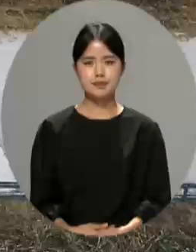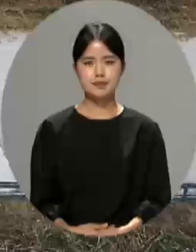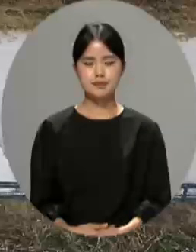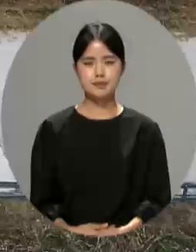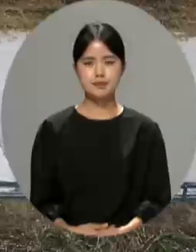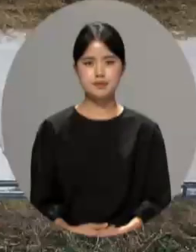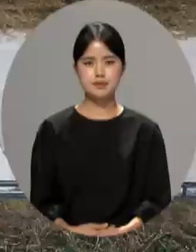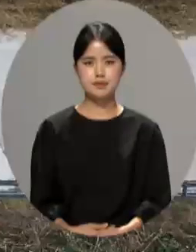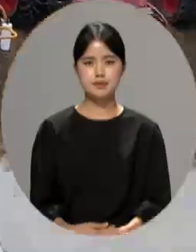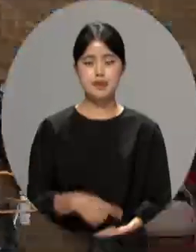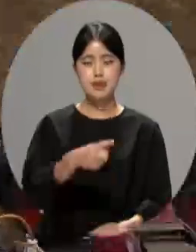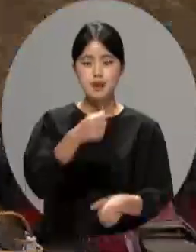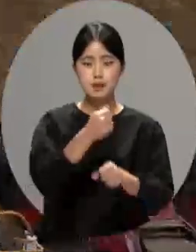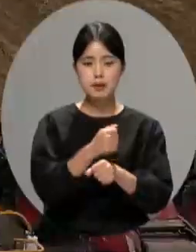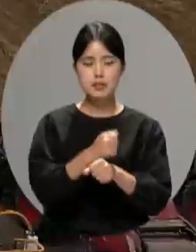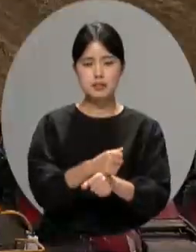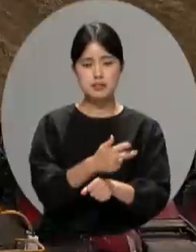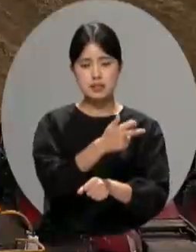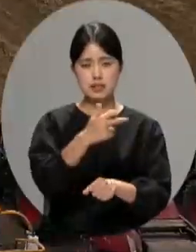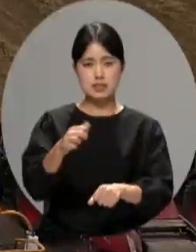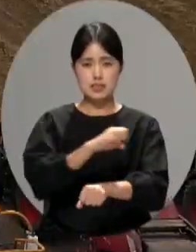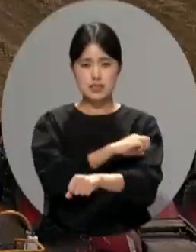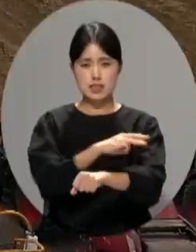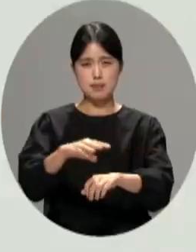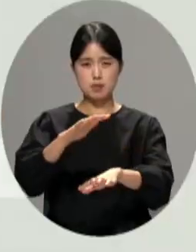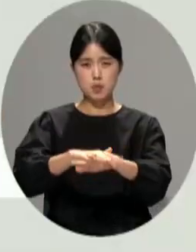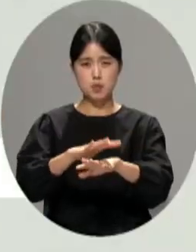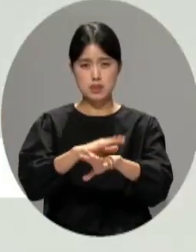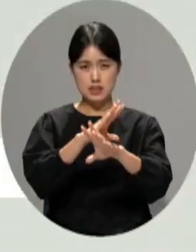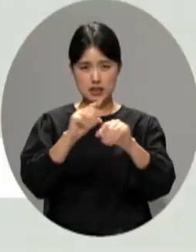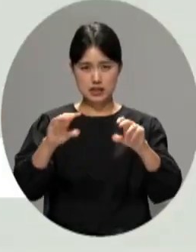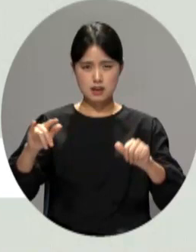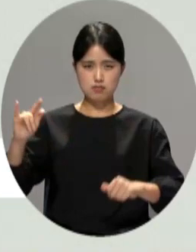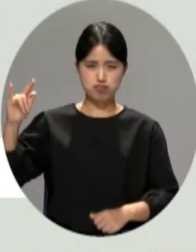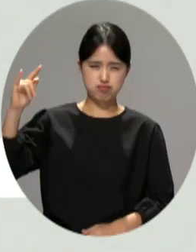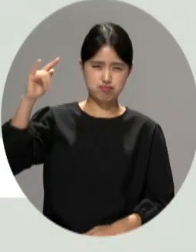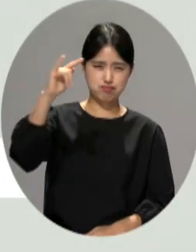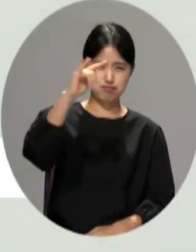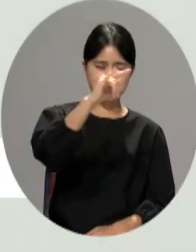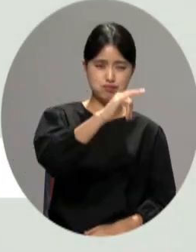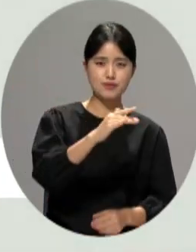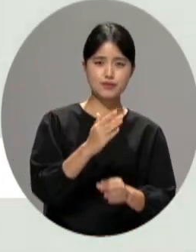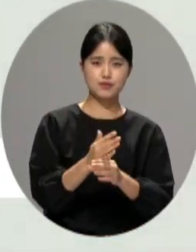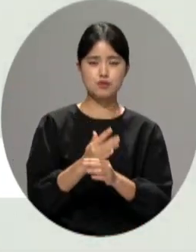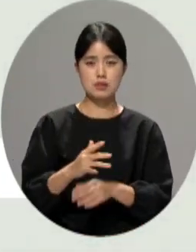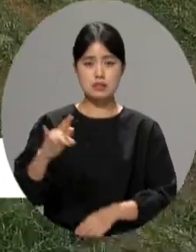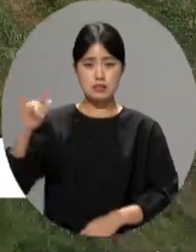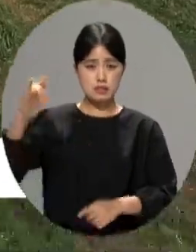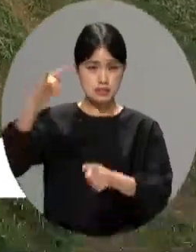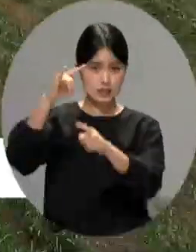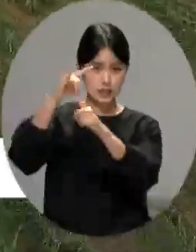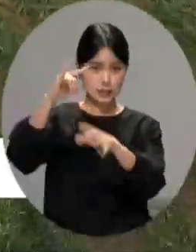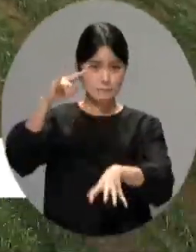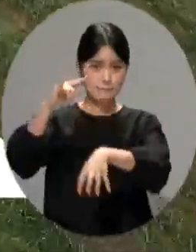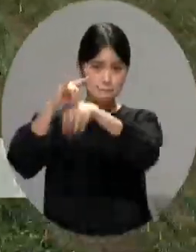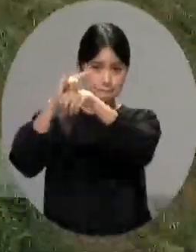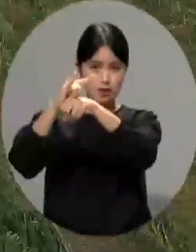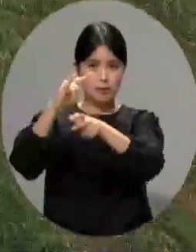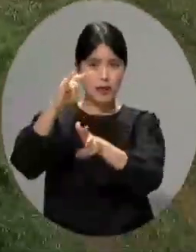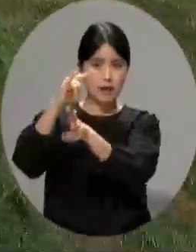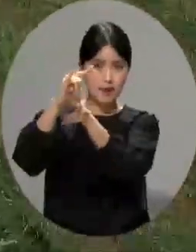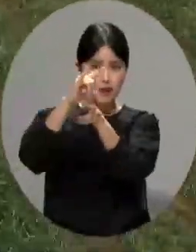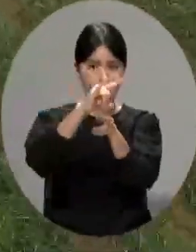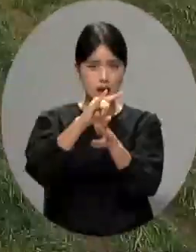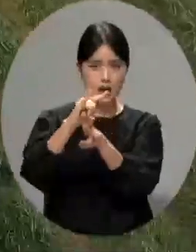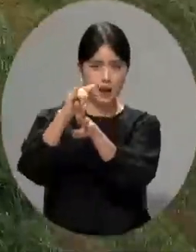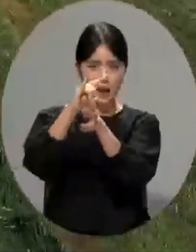조 사료를 생산하는 드넓은 새만금 농 생명 용지에 들어오니 달아 오릅니다 들어온 에 장착된 고화질 카메라는